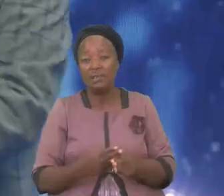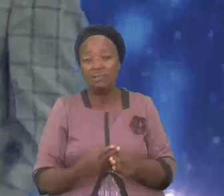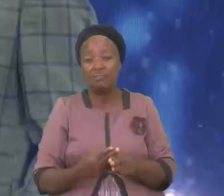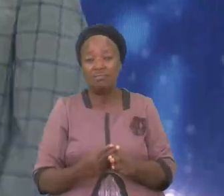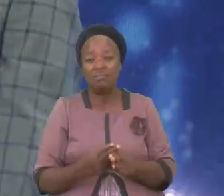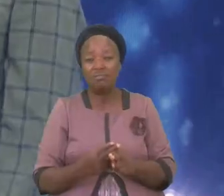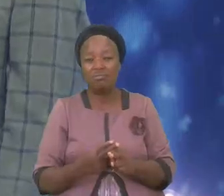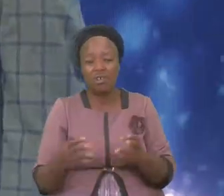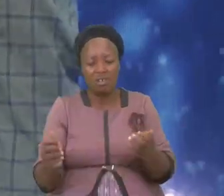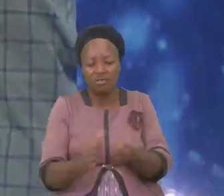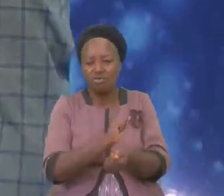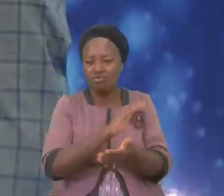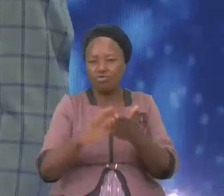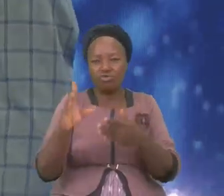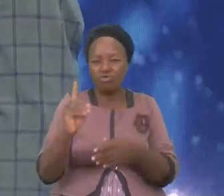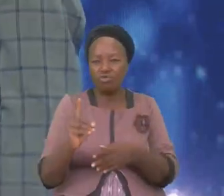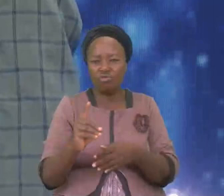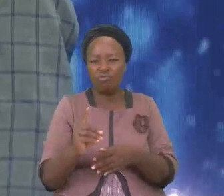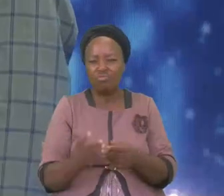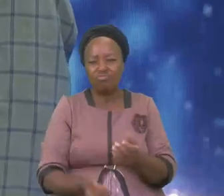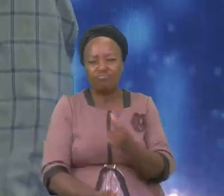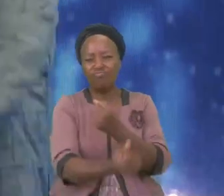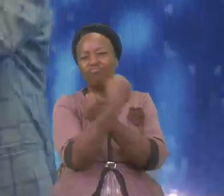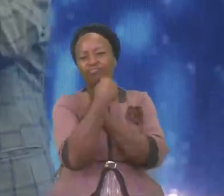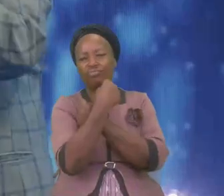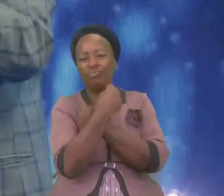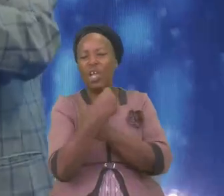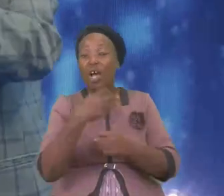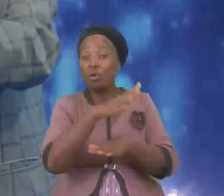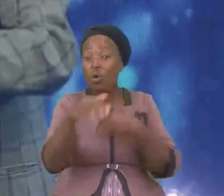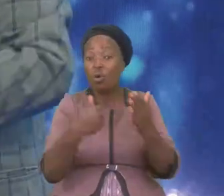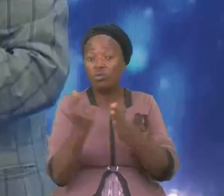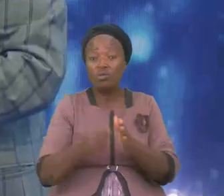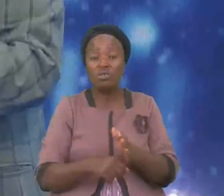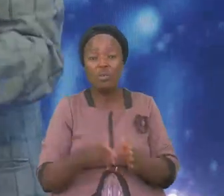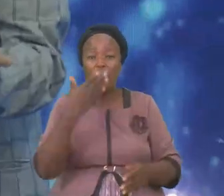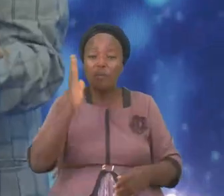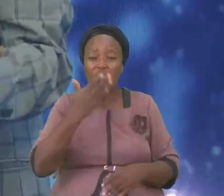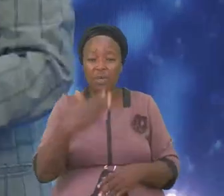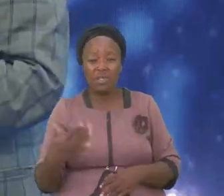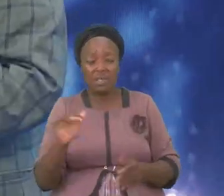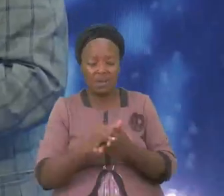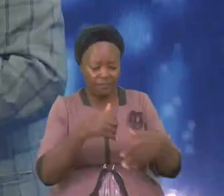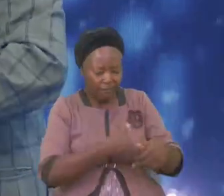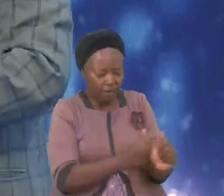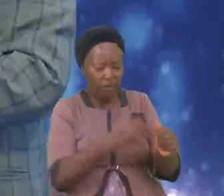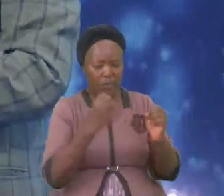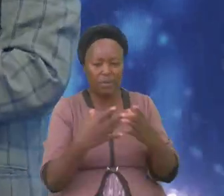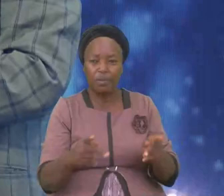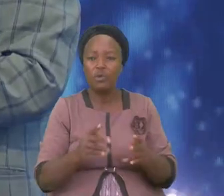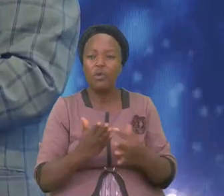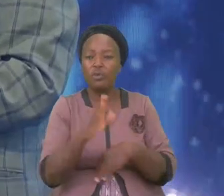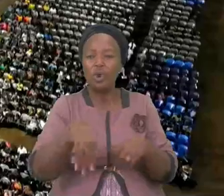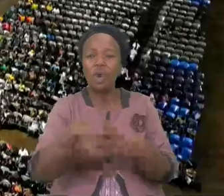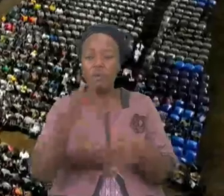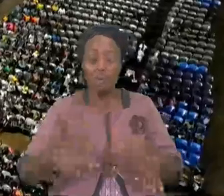La dépravation, la dégradation et toutes ces choses négatives qui ont suivi les